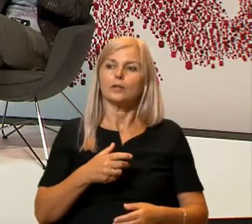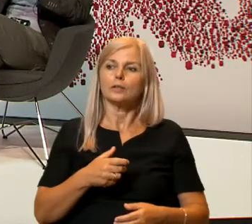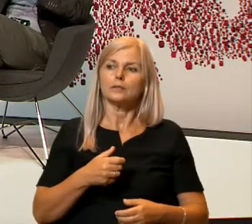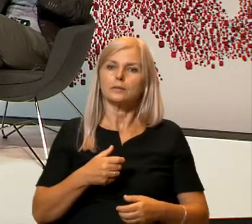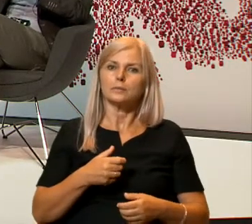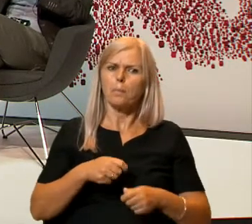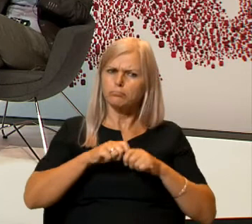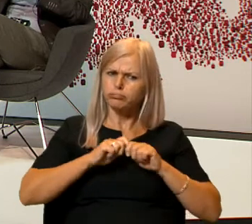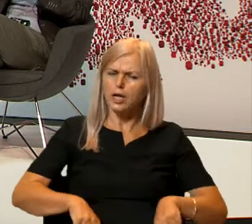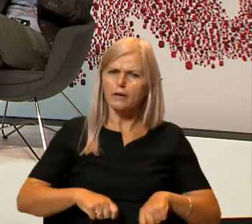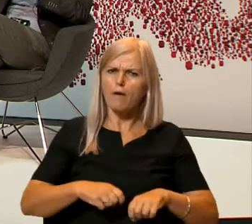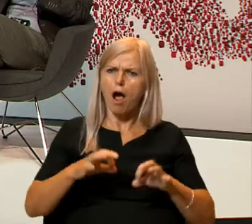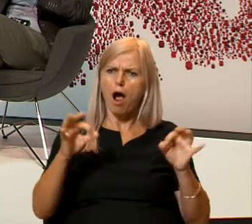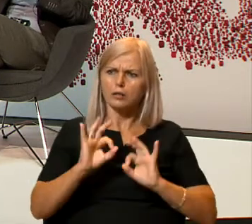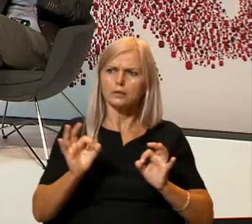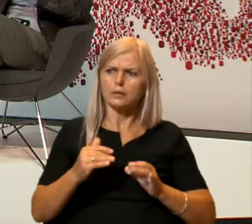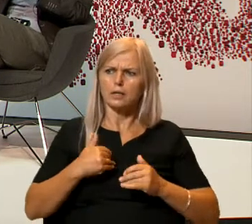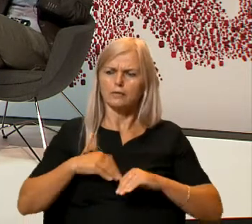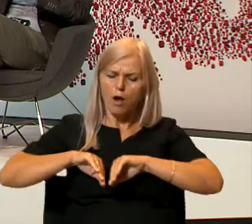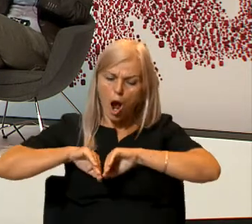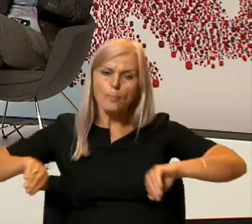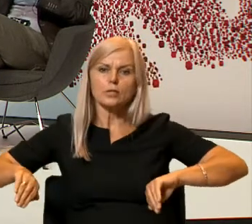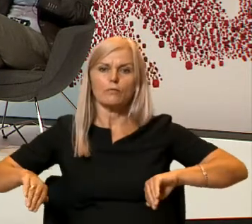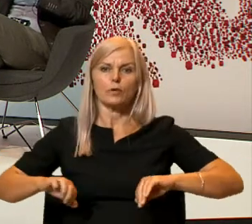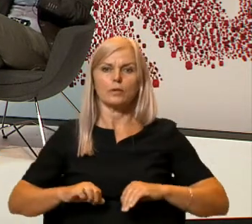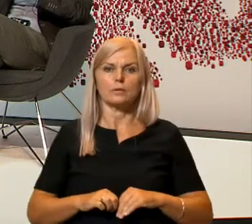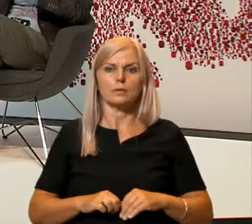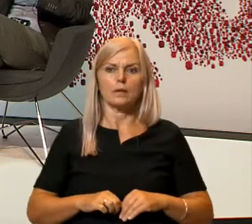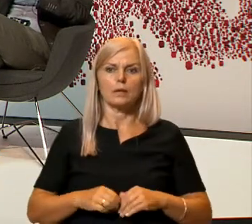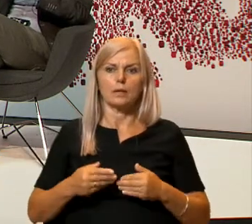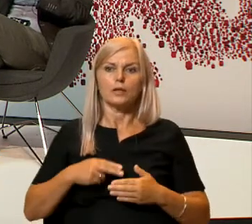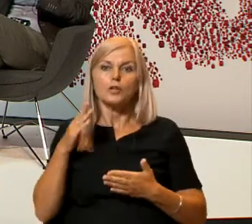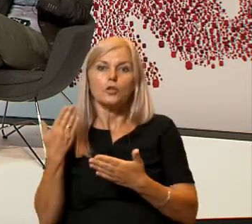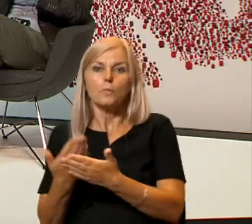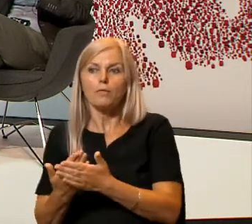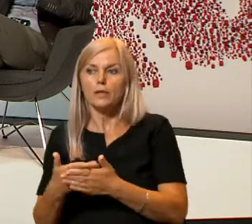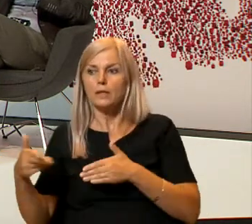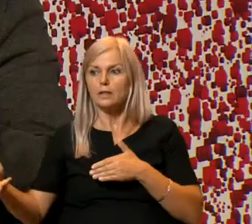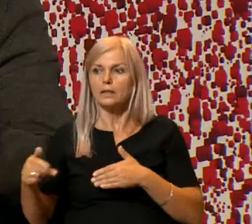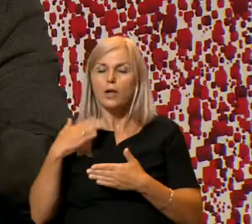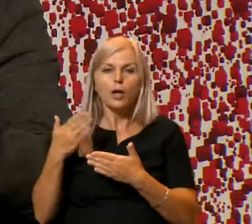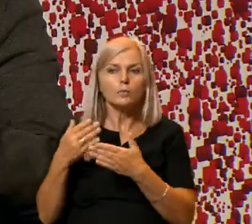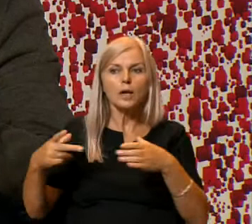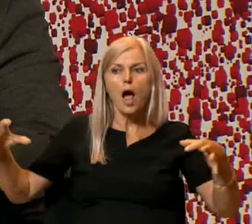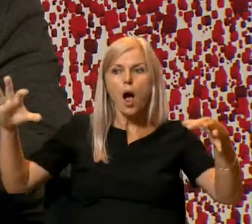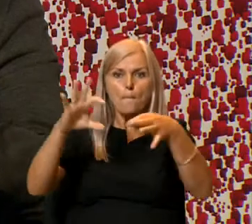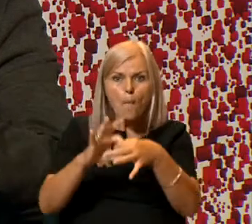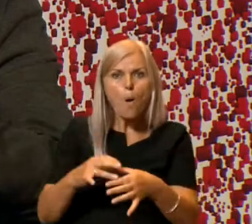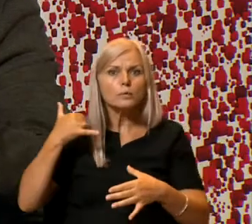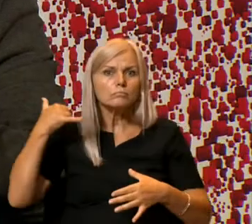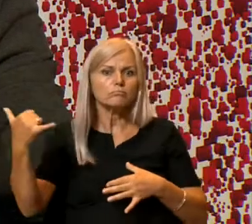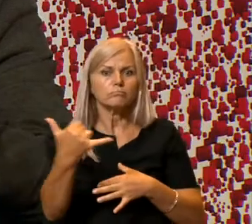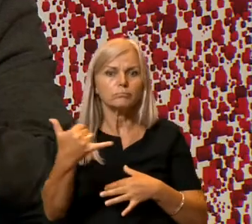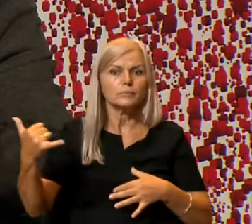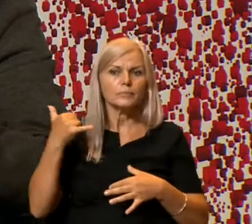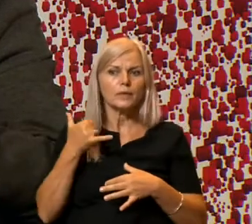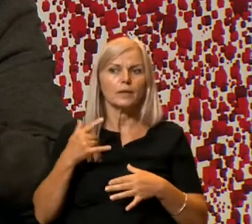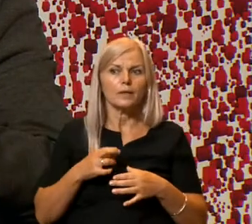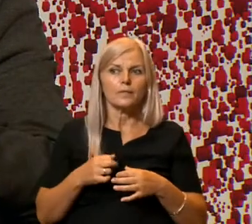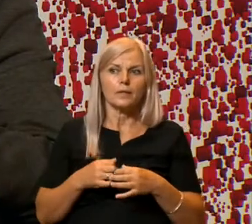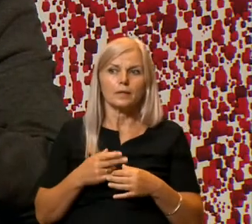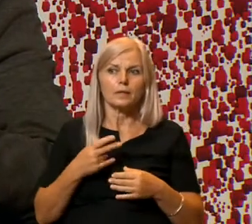przerwa. Jest to wyobcowujące, po prostu nieodpowiadanie, nie odbieranie takich połączeń, a więc kiedy słyszą państwo, że ktoś